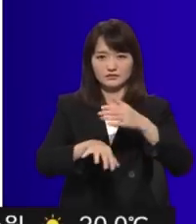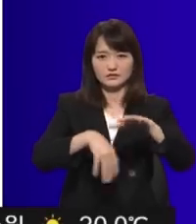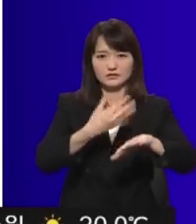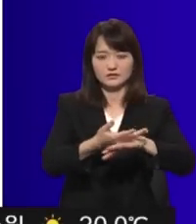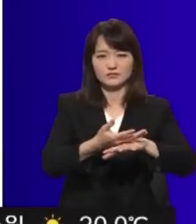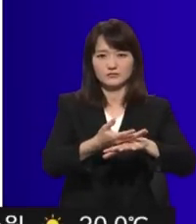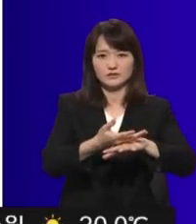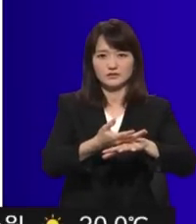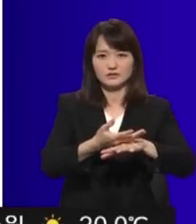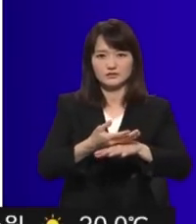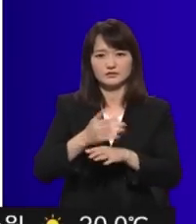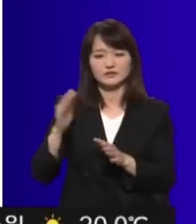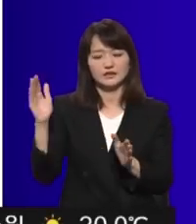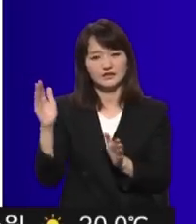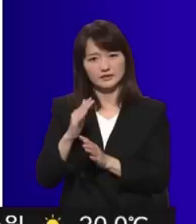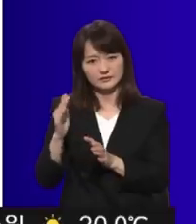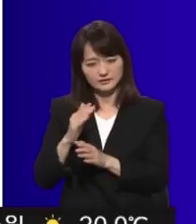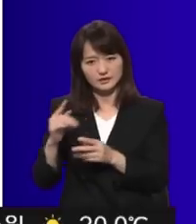참여하고 그랬어요